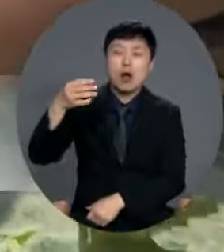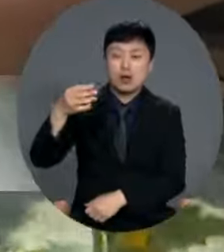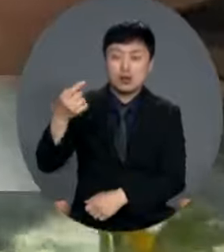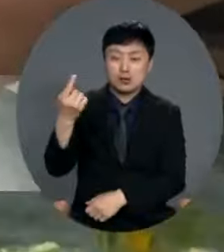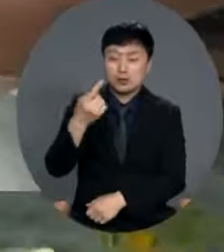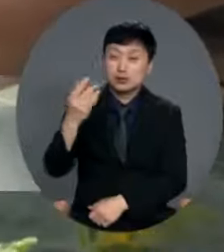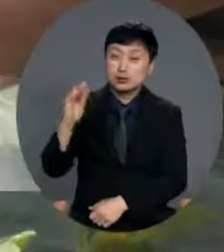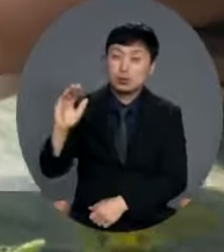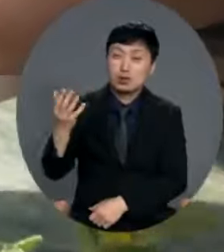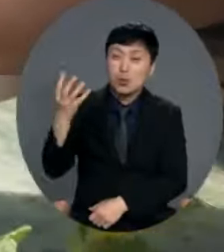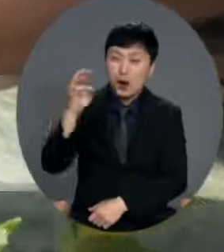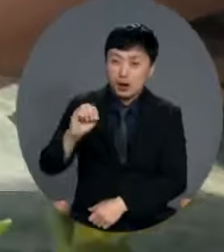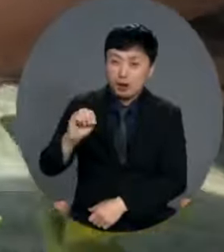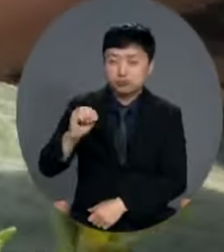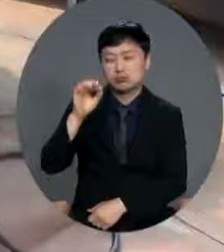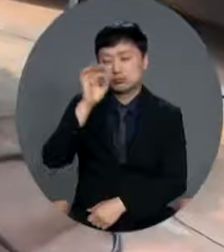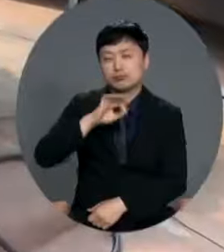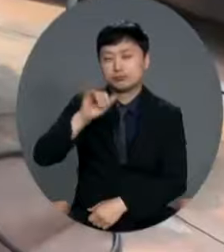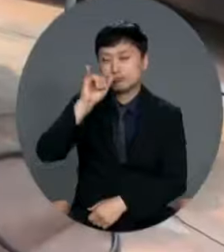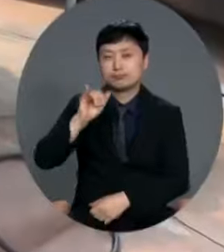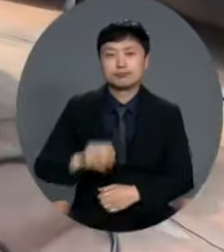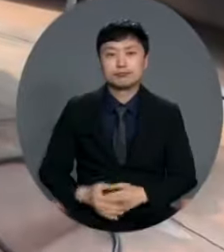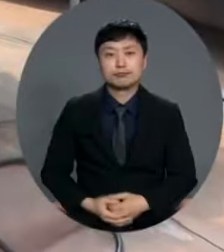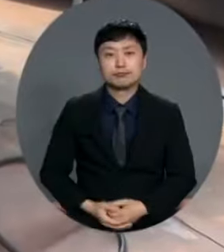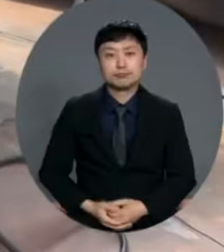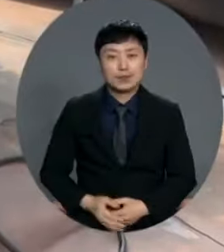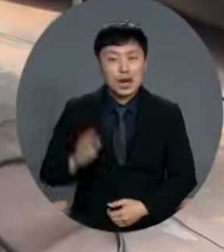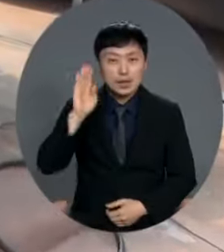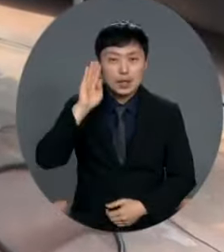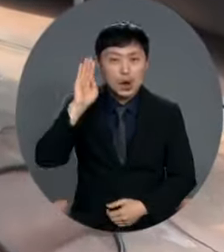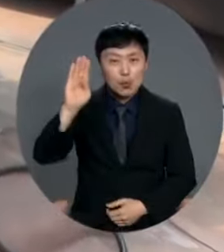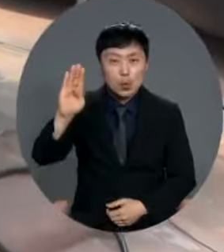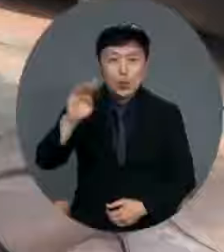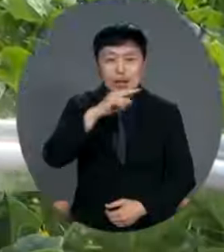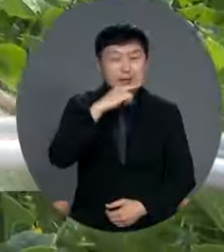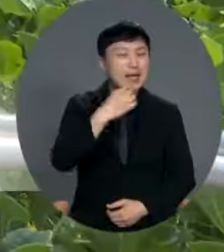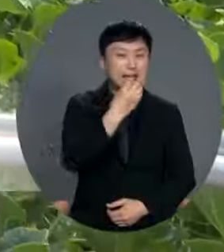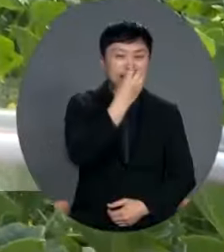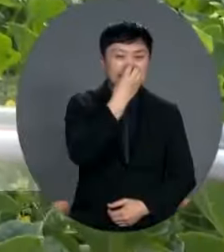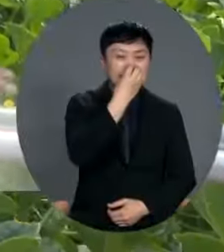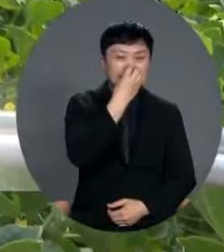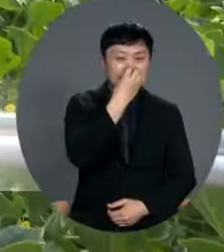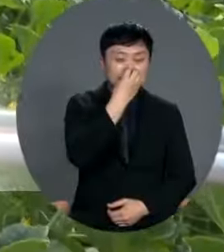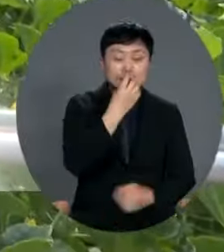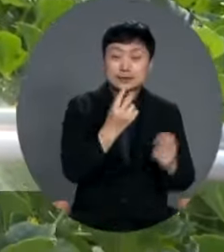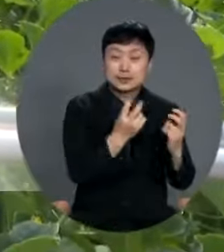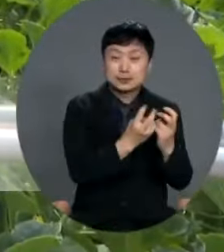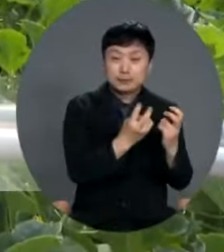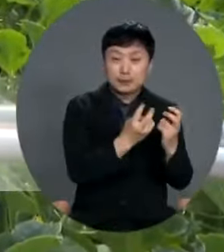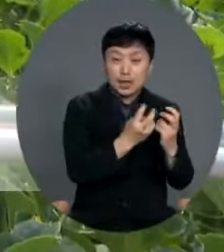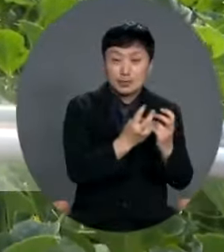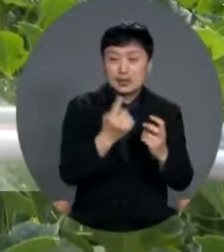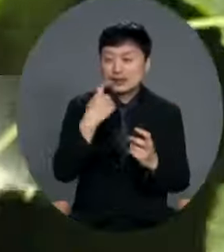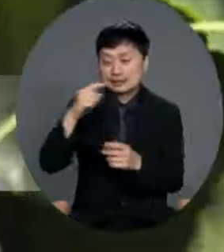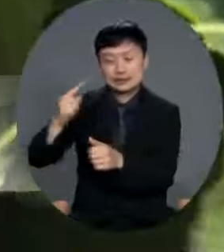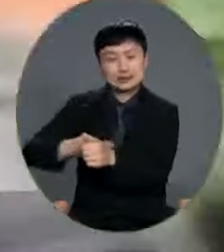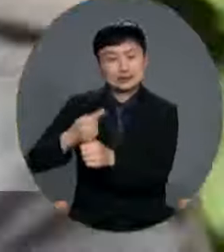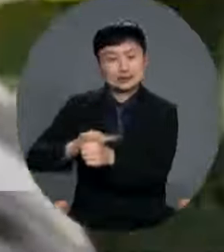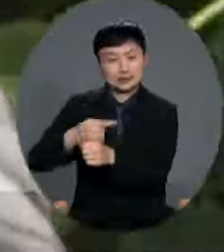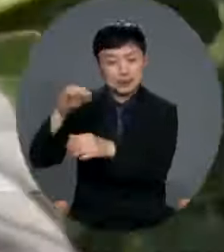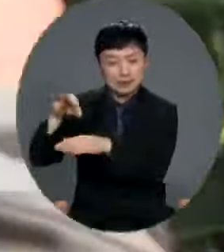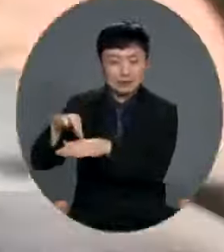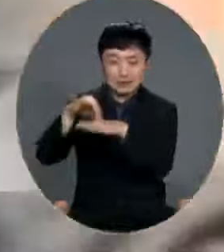증가 효과가 있는 것으로 평가했습니다. 앞으로는 딸기 재배의 고설 재배 방식을 참외에